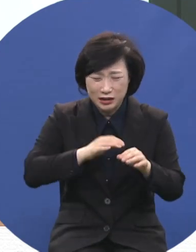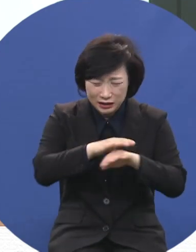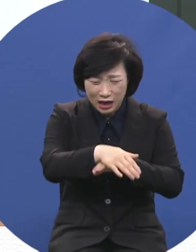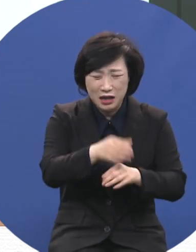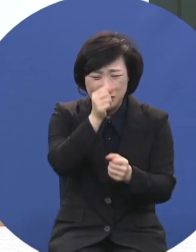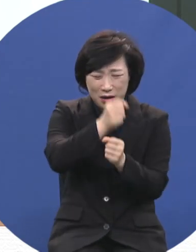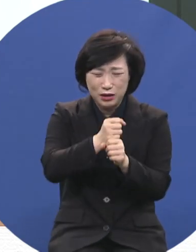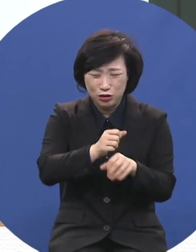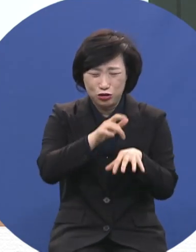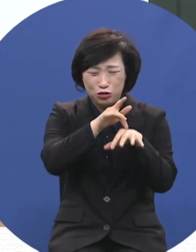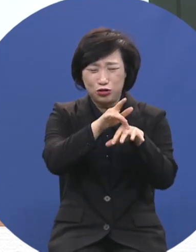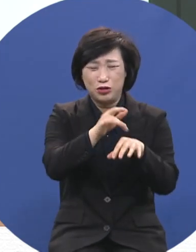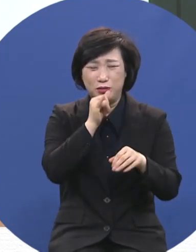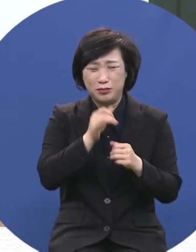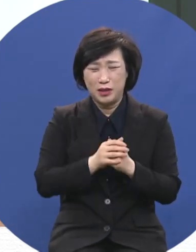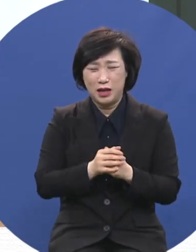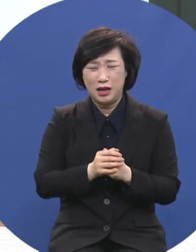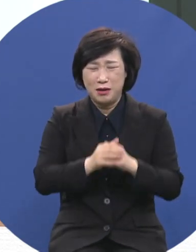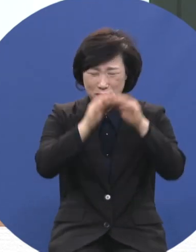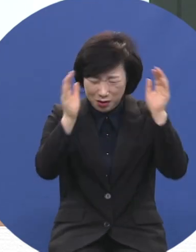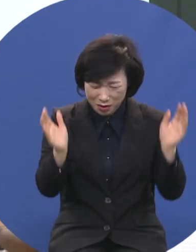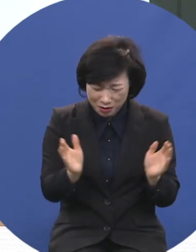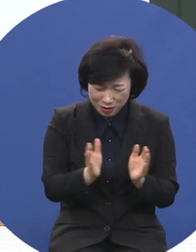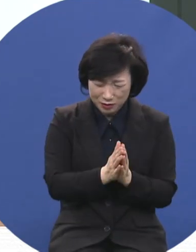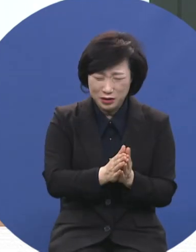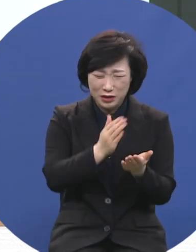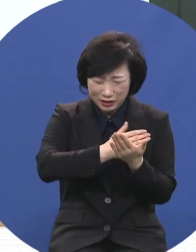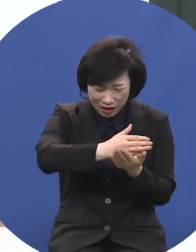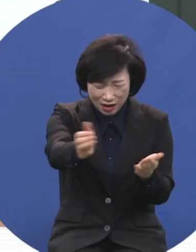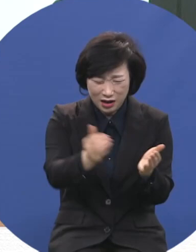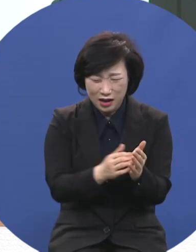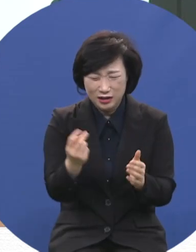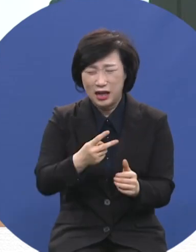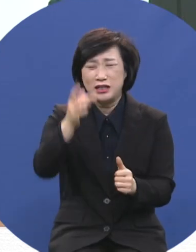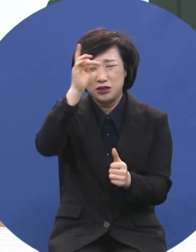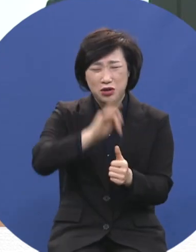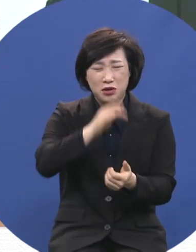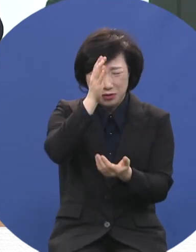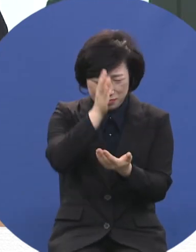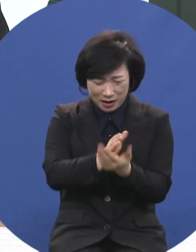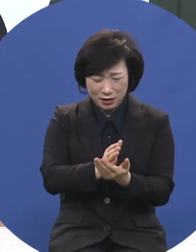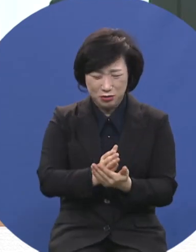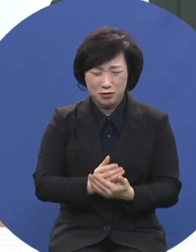정욕적으로 만드는 귀신 다 떠나간 놈은 다시 들어오지 말라.